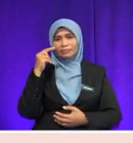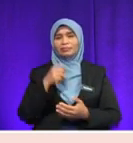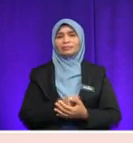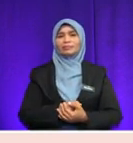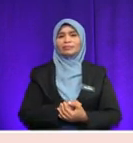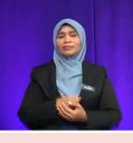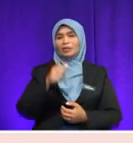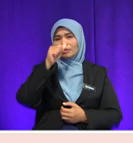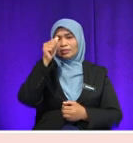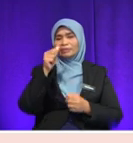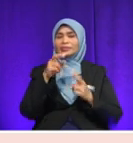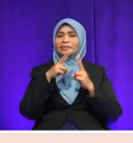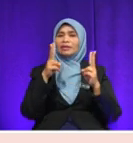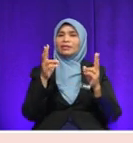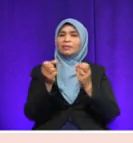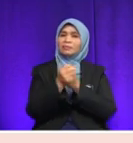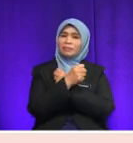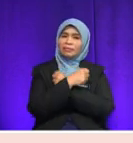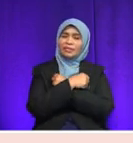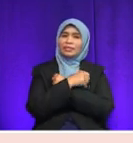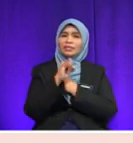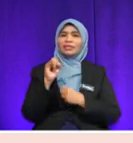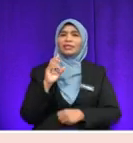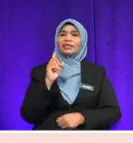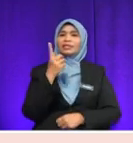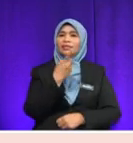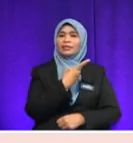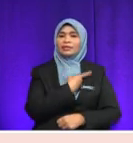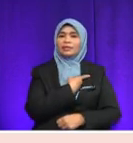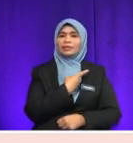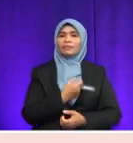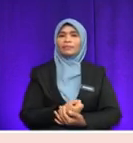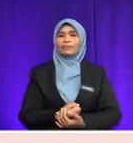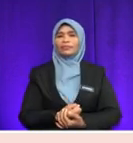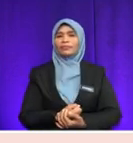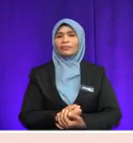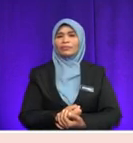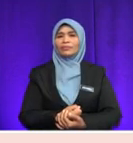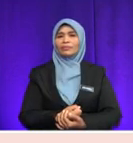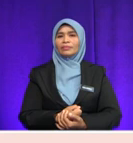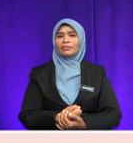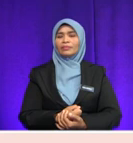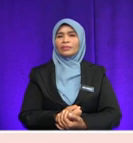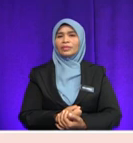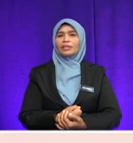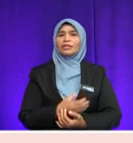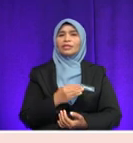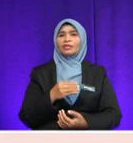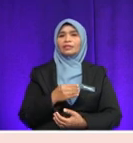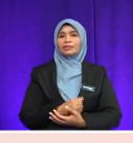Allah sangat menyayangi kita Allahu akbar Allah sayang kita dan kita semua sayang Allah dan